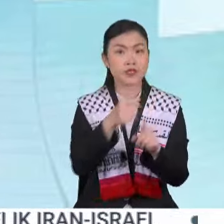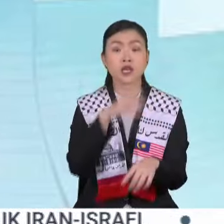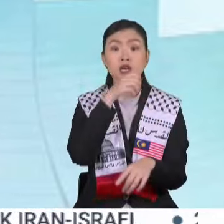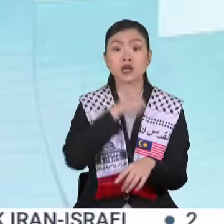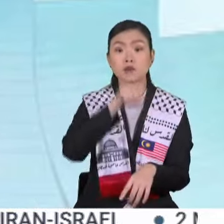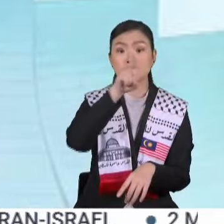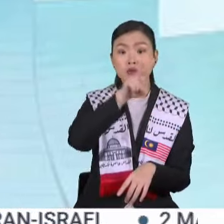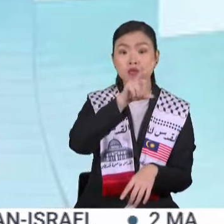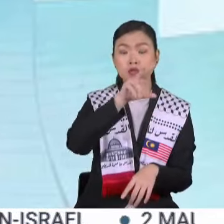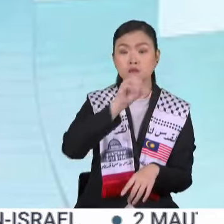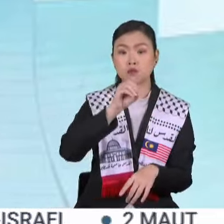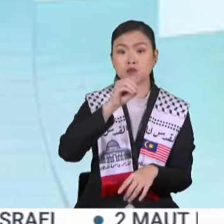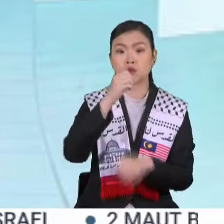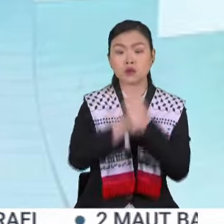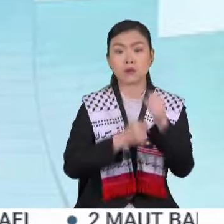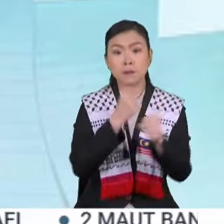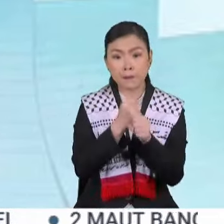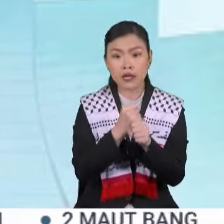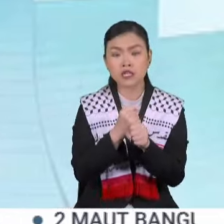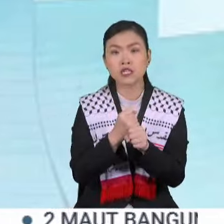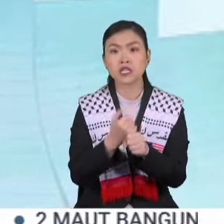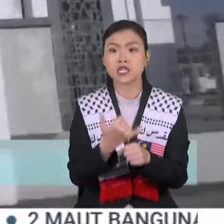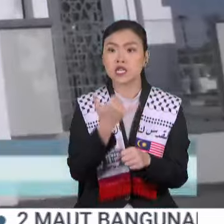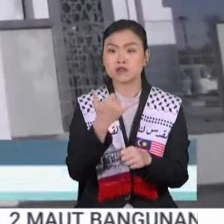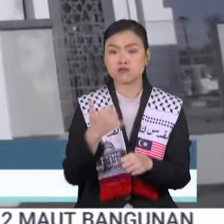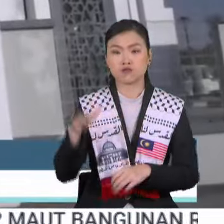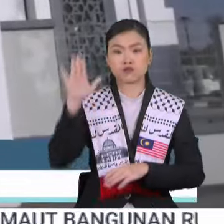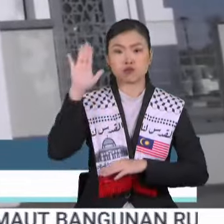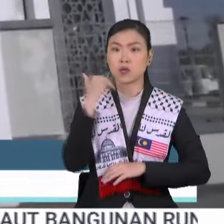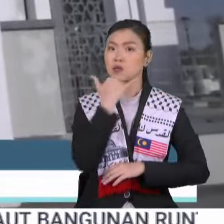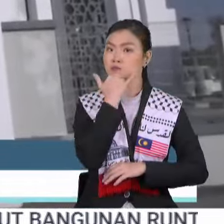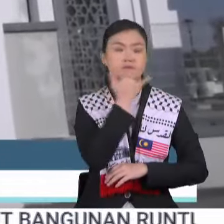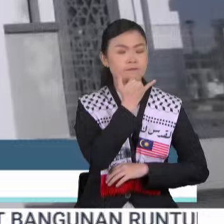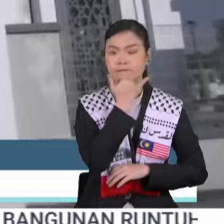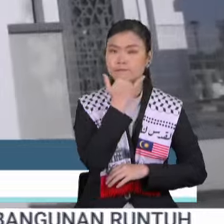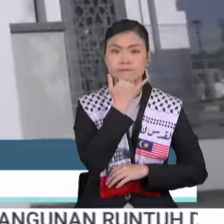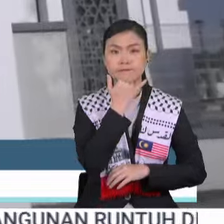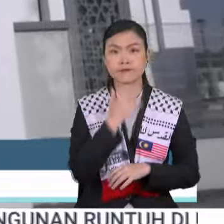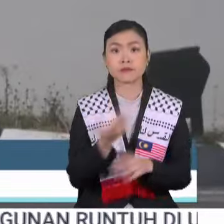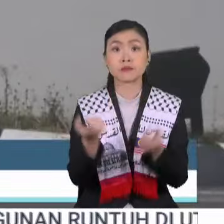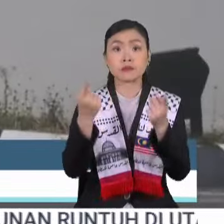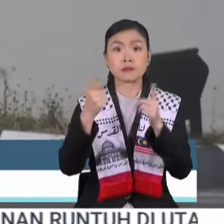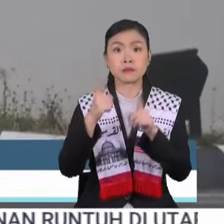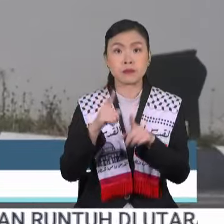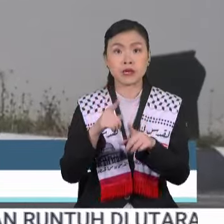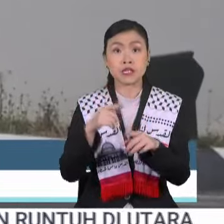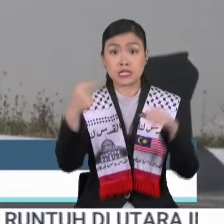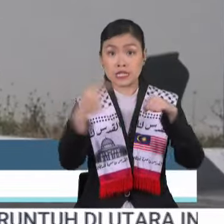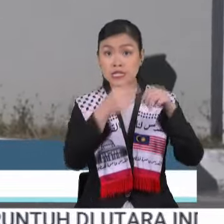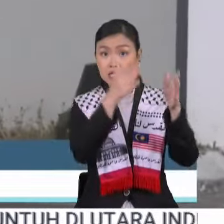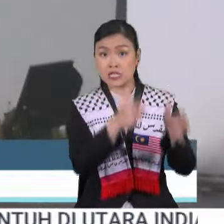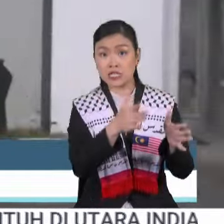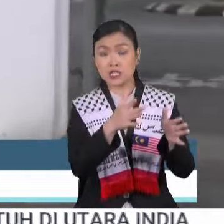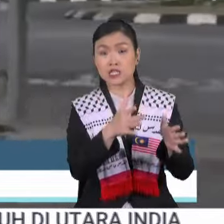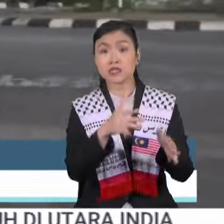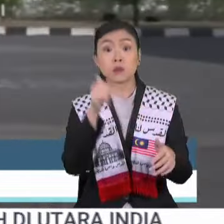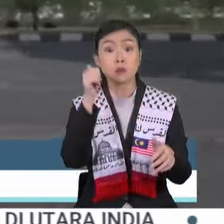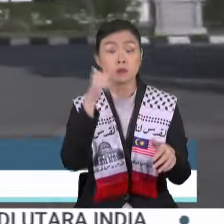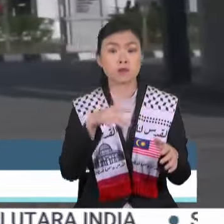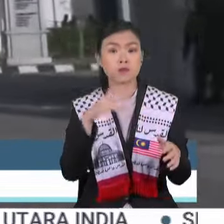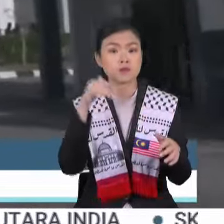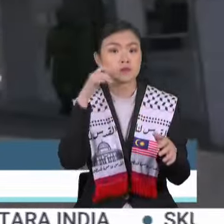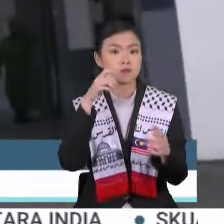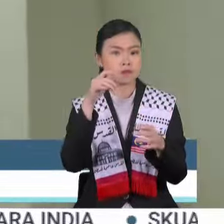bagaimanapun mengaku tidak bersalah. Pendakwaan dibuat di Mahkamah Session Kota Baru. tertuduh didakwa menjadikan adiknya yang